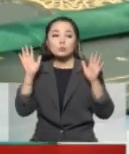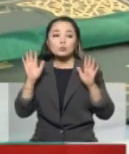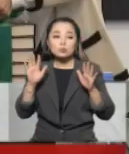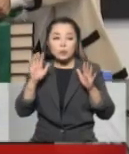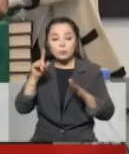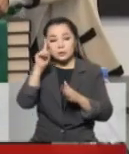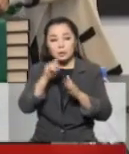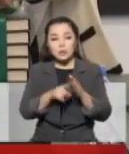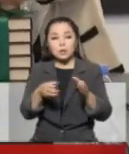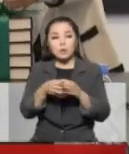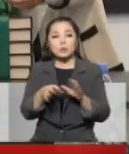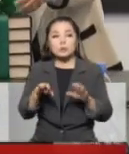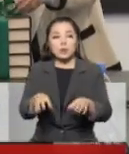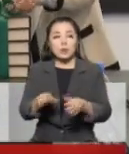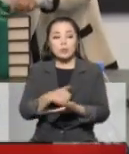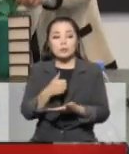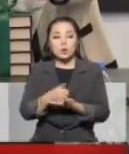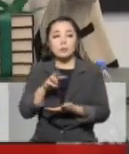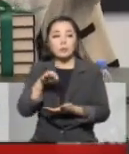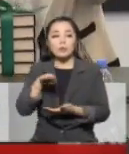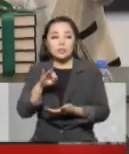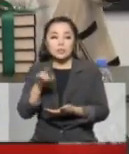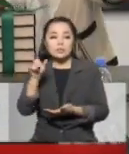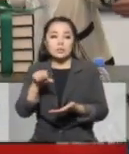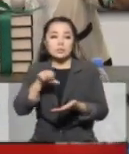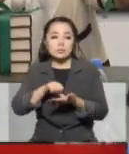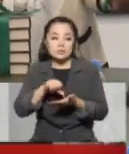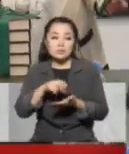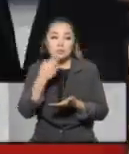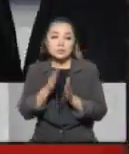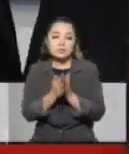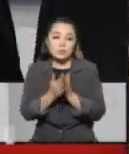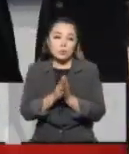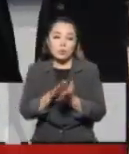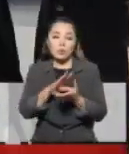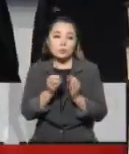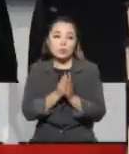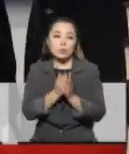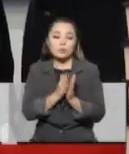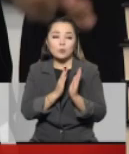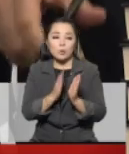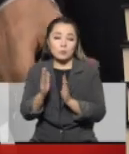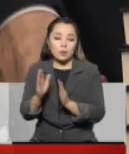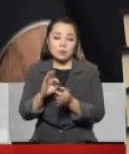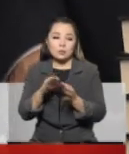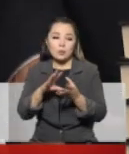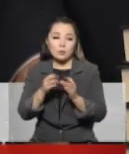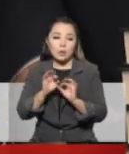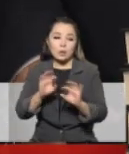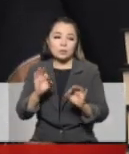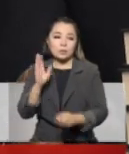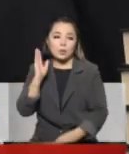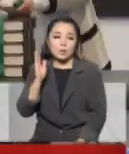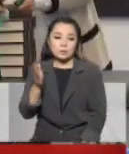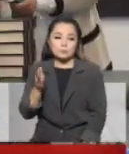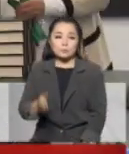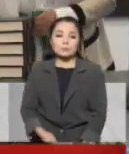діни басқармасының төрағасы бас мүфти Наурызбай Қажы Тағанұлы кітаптың көп томдық болатынын айтады.